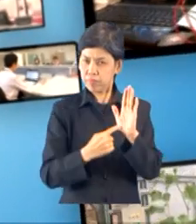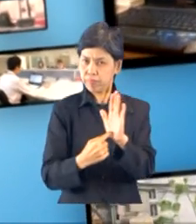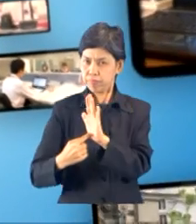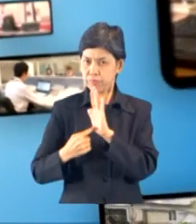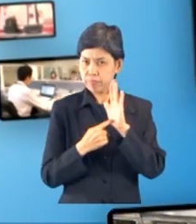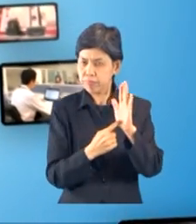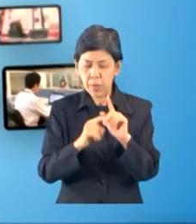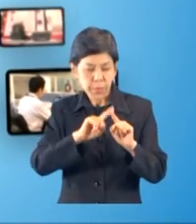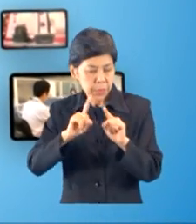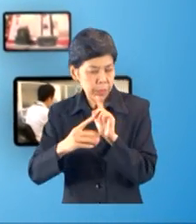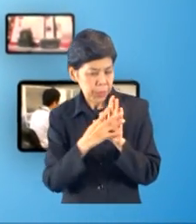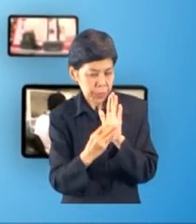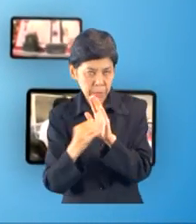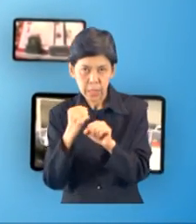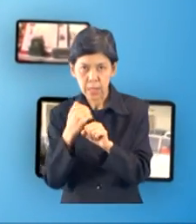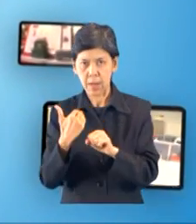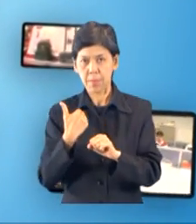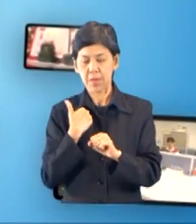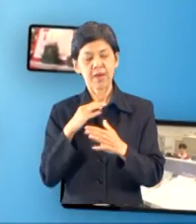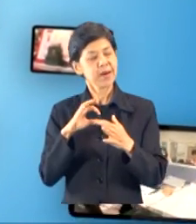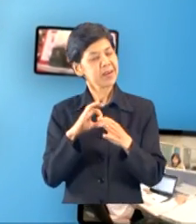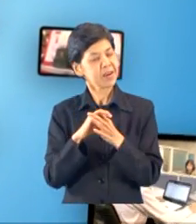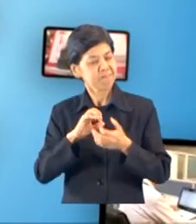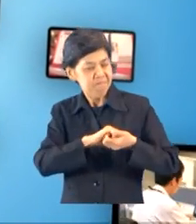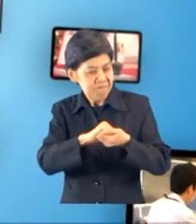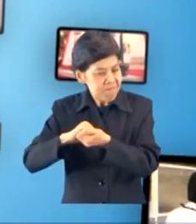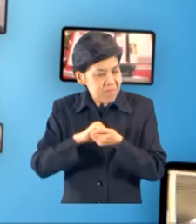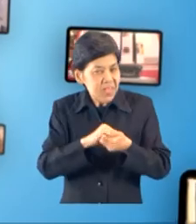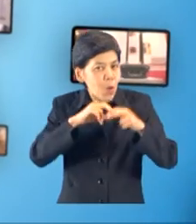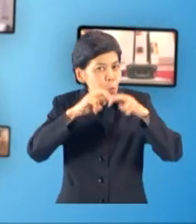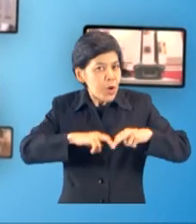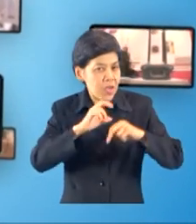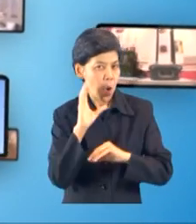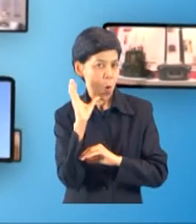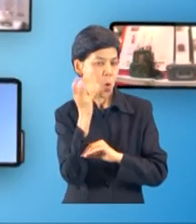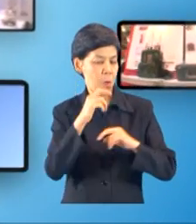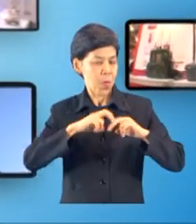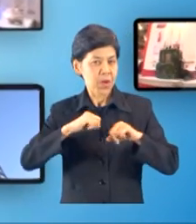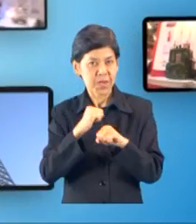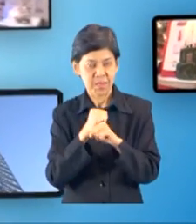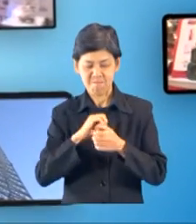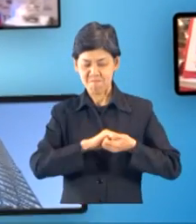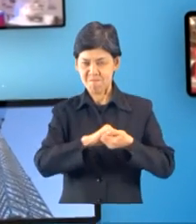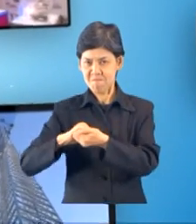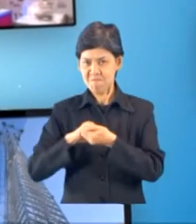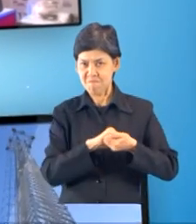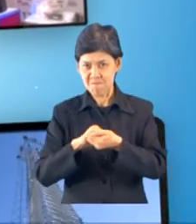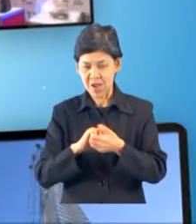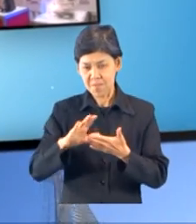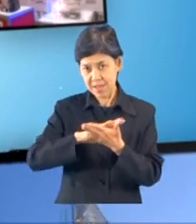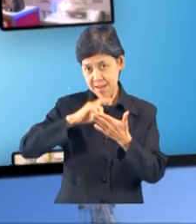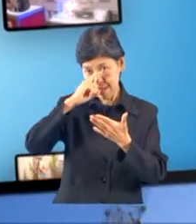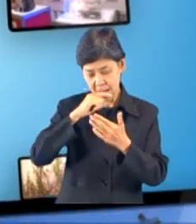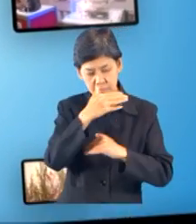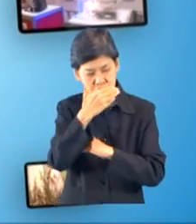ความรู้ไปสู่ภาคส่วนต่างๆรวมถึงการเสริมสร้างพันธมิตรด้านงานวิจัยในระดับโลกผ่านความร่วมมือระหว่